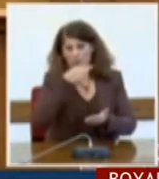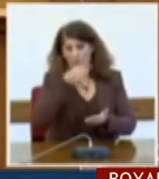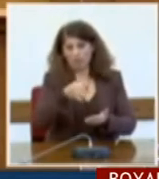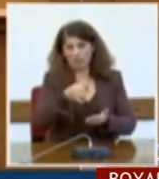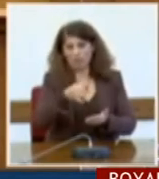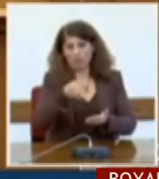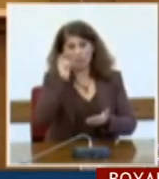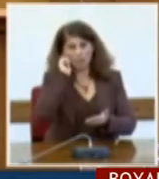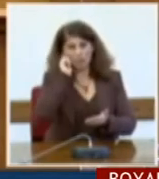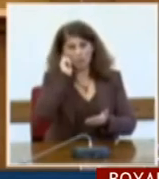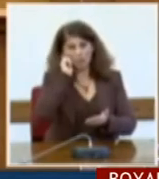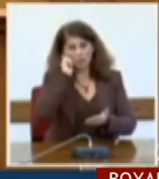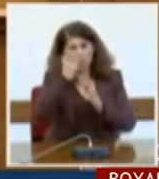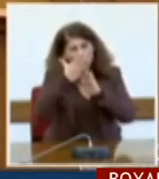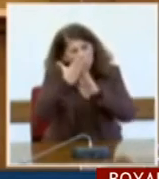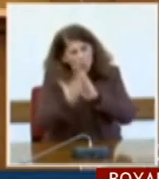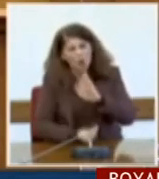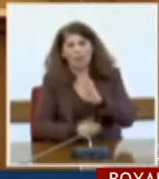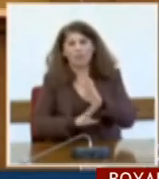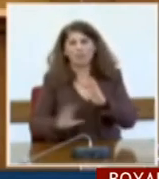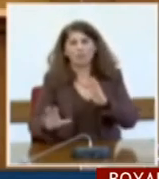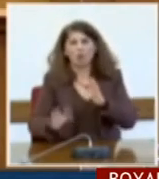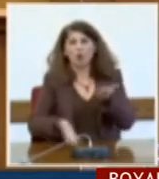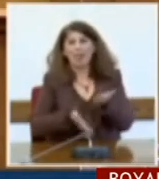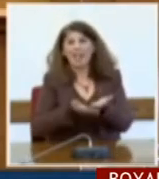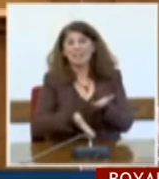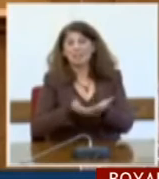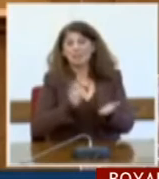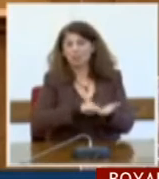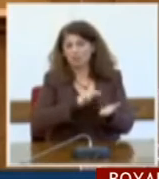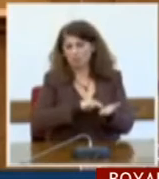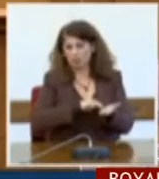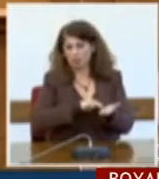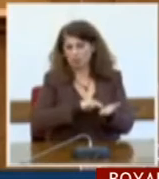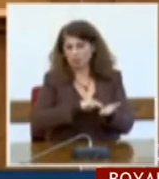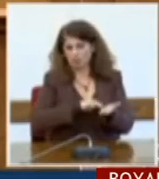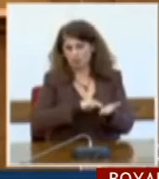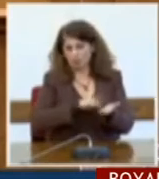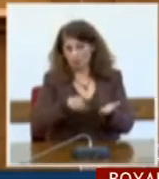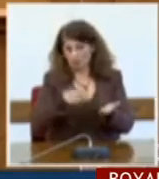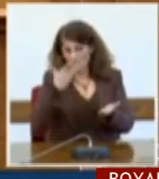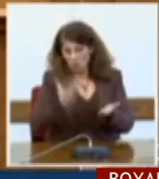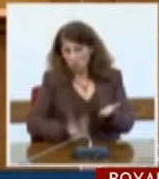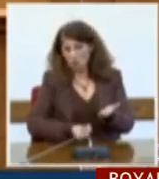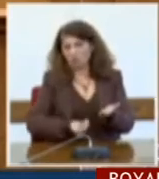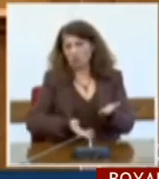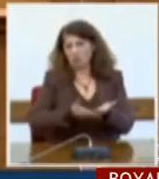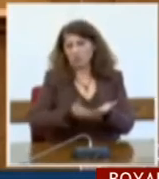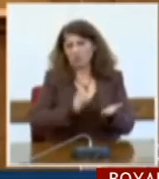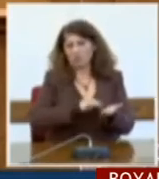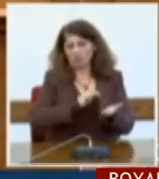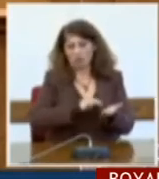ονόμασα εθισμό στην εξυπηρέτηση συμφερόντων, σε συνδυασμό βέβαια πάντοτε με την